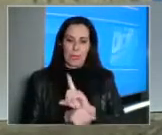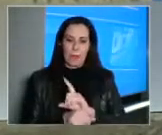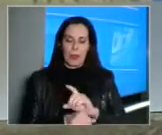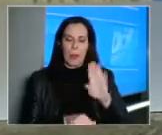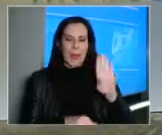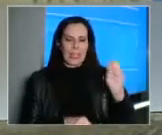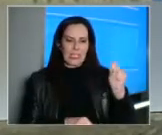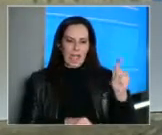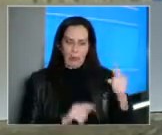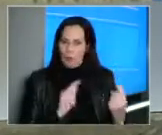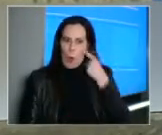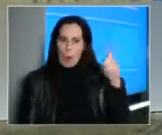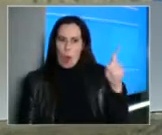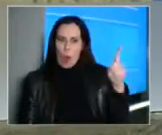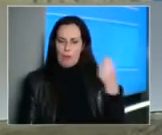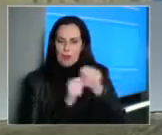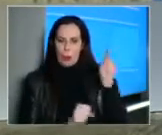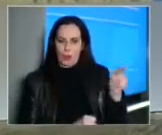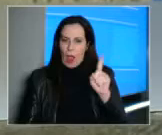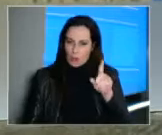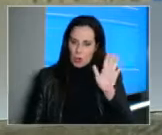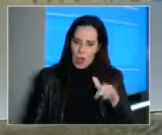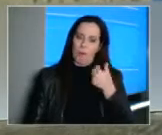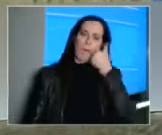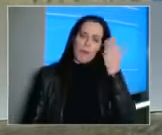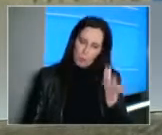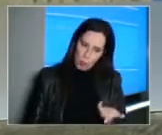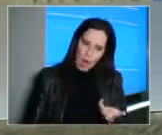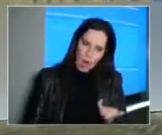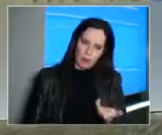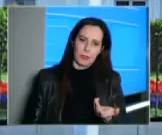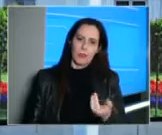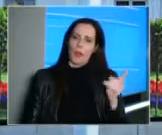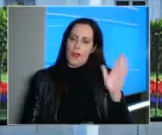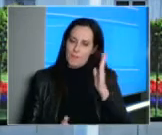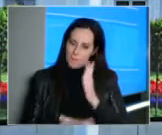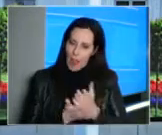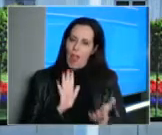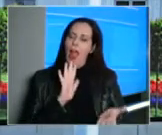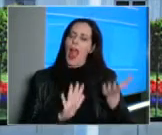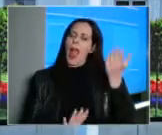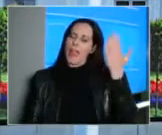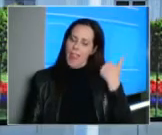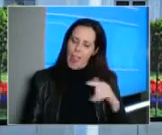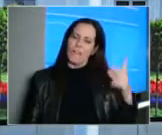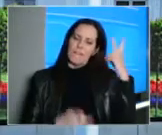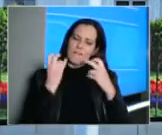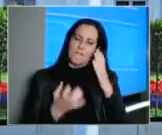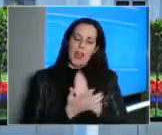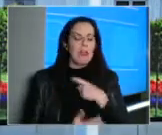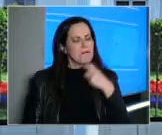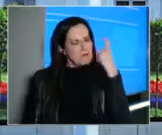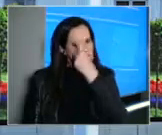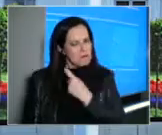סנדרס הוא הבולט ביותר מבין אלה שהכריזו, אבל הוא גם המבוגר ביותר. Okay. הוא כבר היה בסיבוב הזה. אני